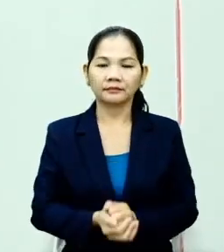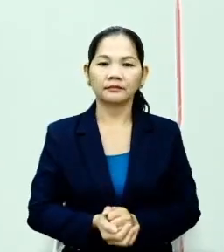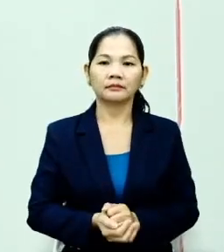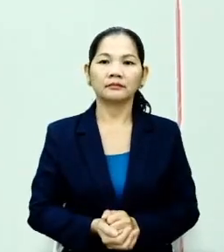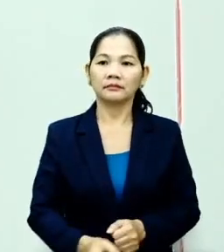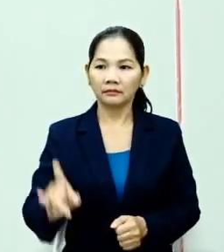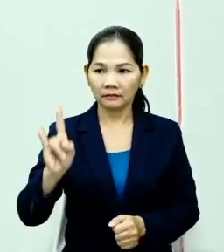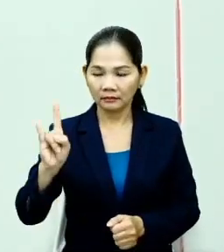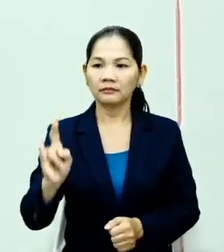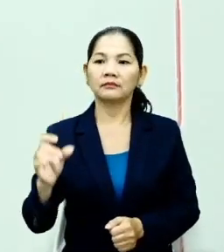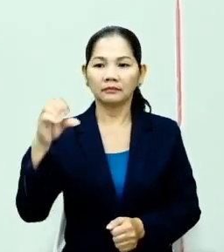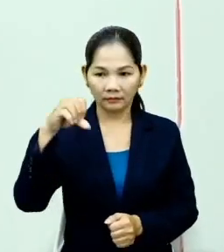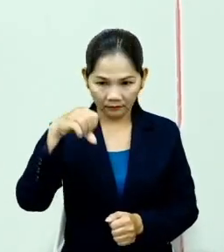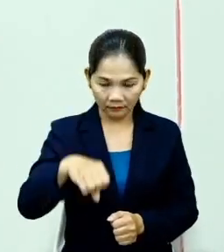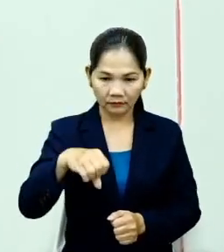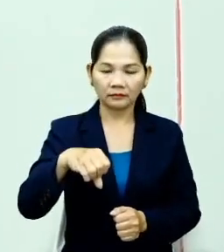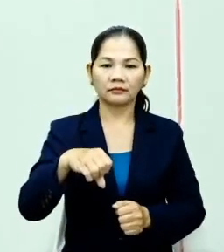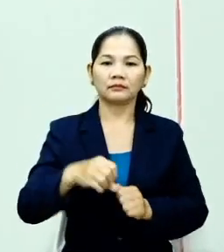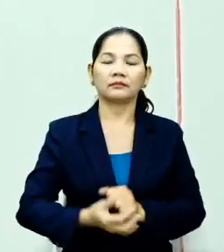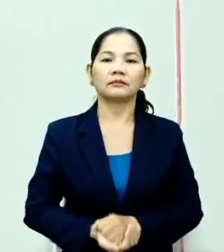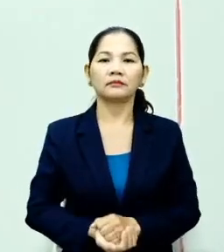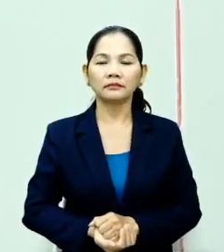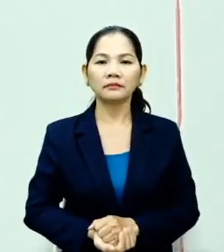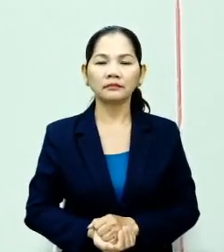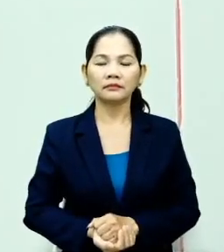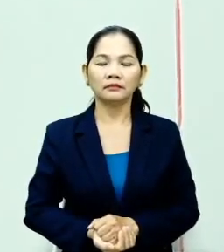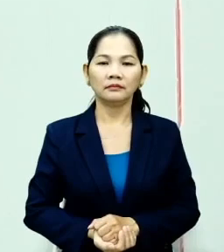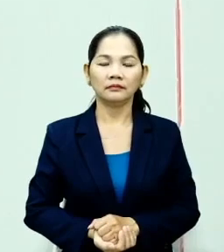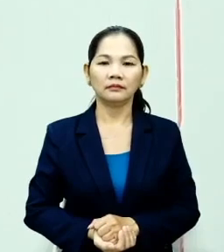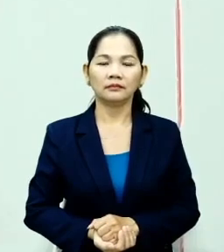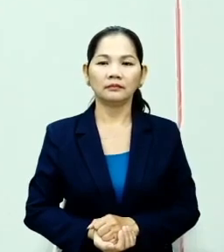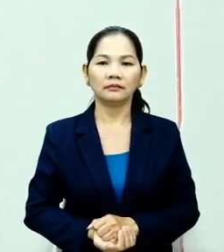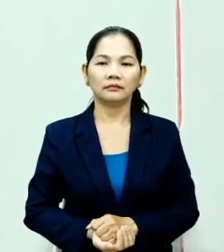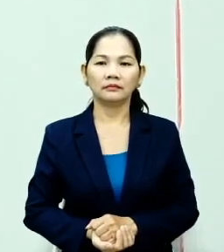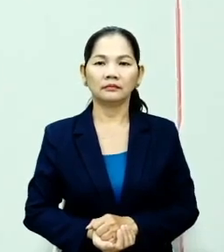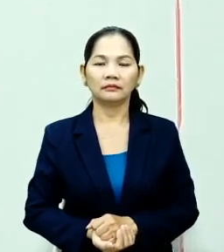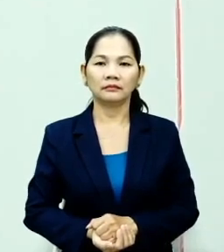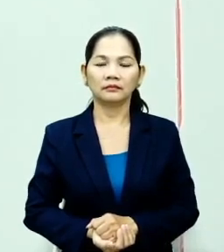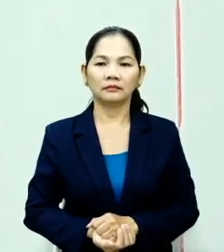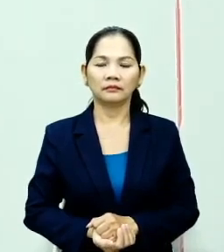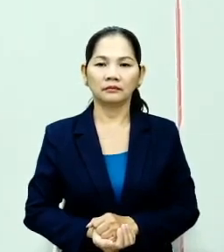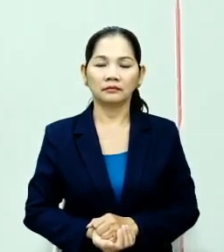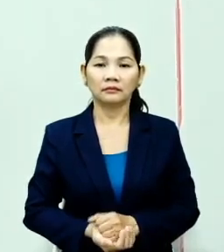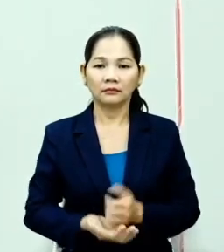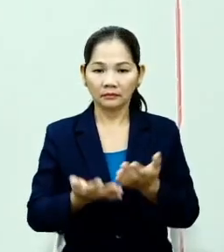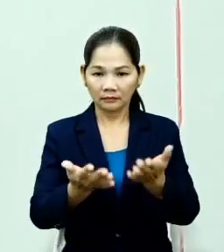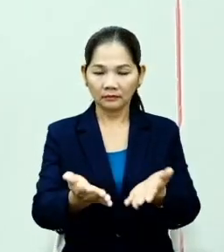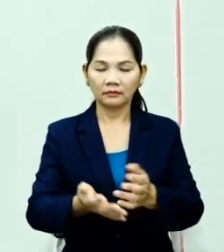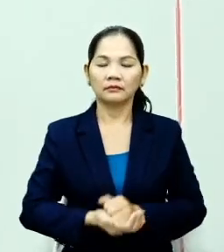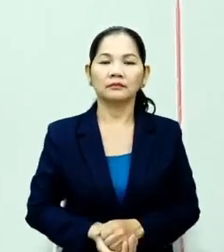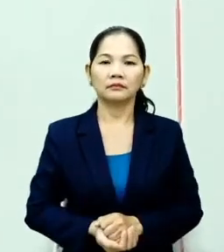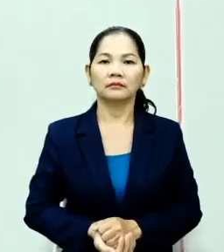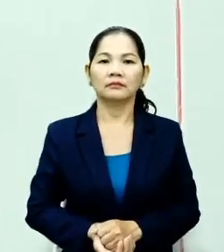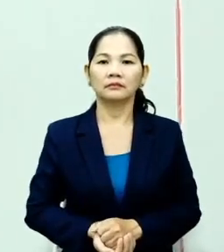rố. Mó, chân nhố, mình nhổ. Chà, con bằng lời số để khuôn ánh.